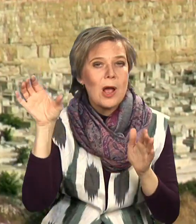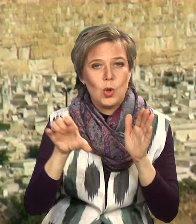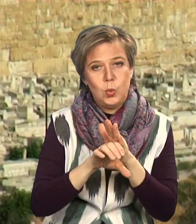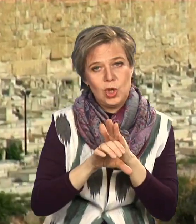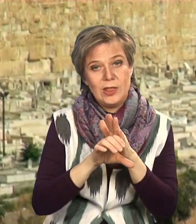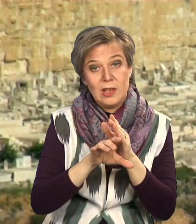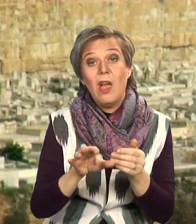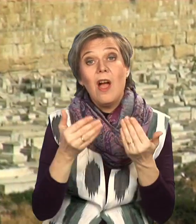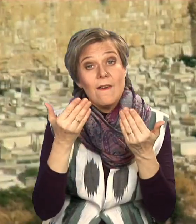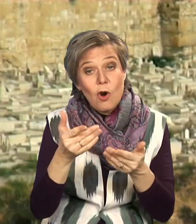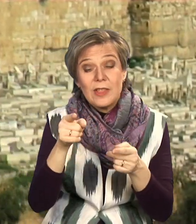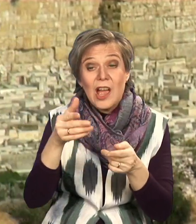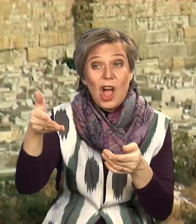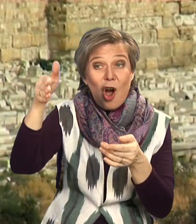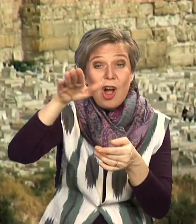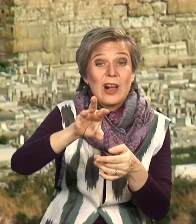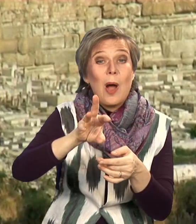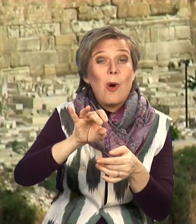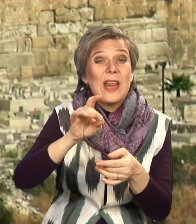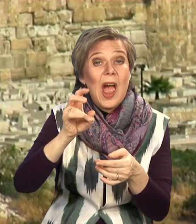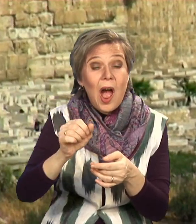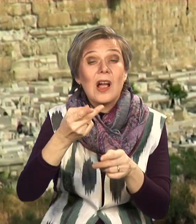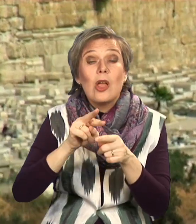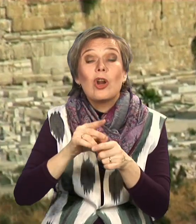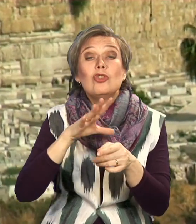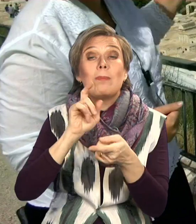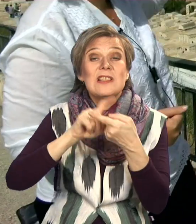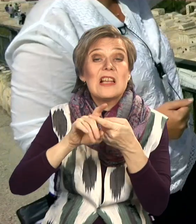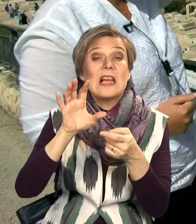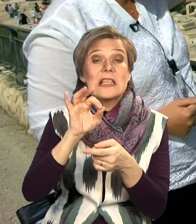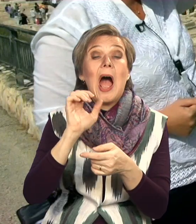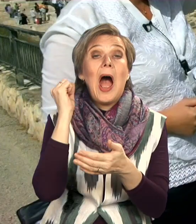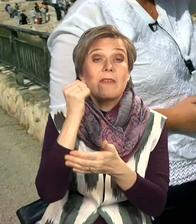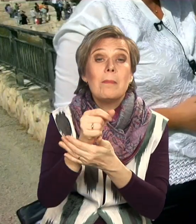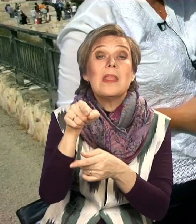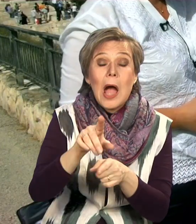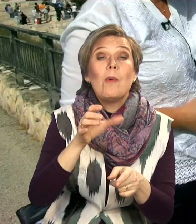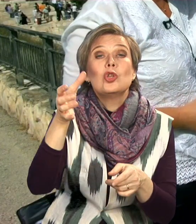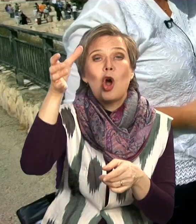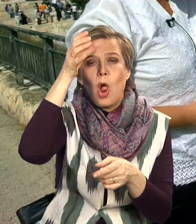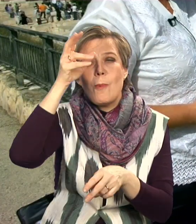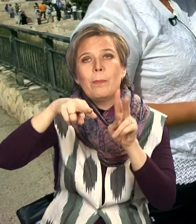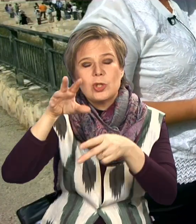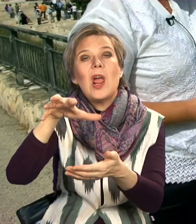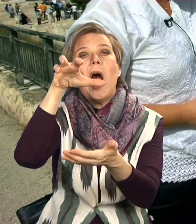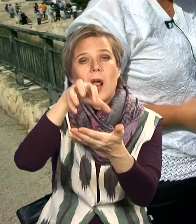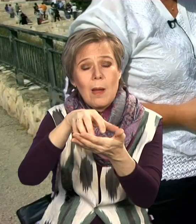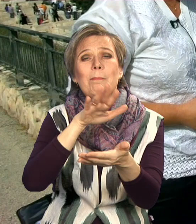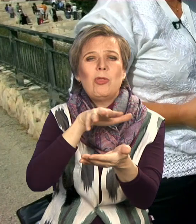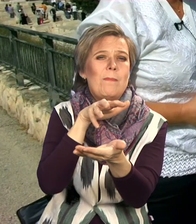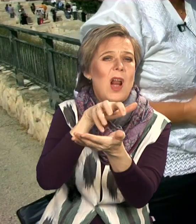послушен. И вот эта гора Мурия, которая освящает еще праотец Авраам, и на ней Соломон построит храм. Тот храм будет